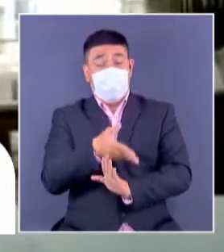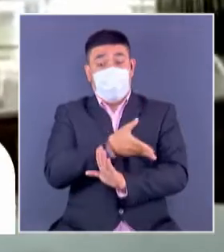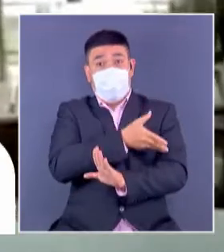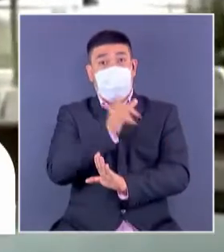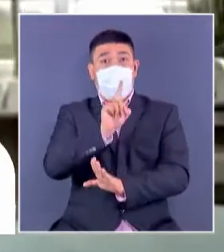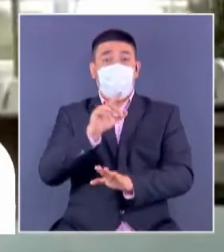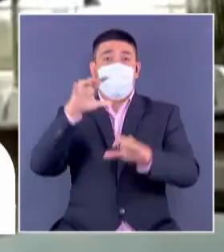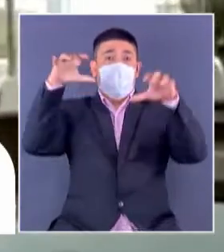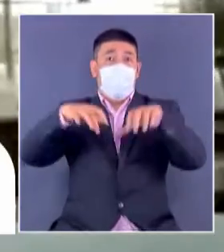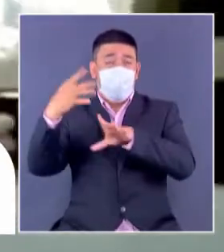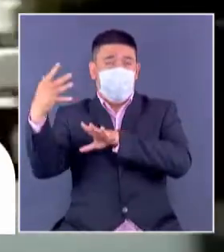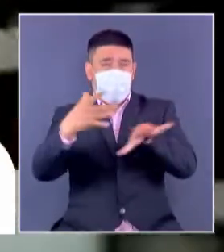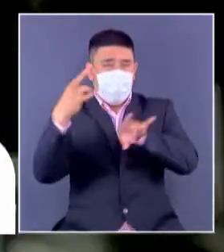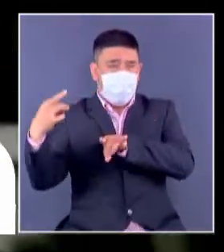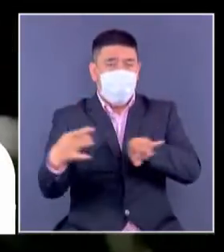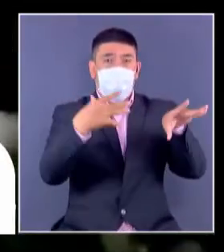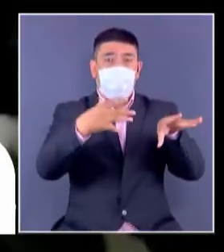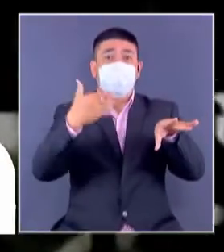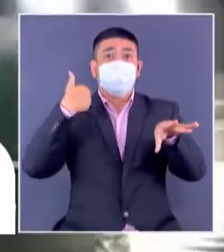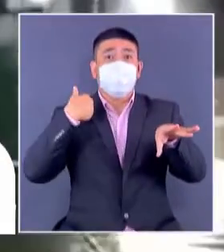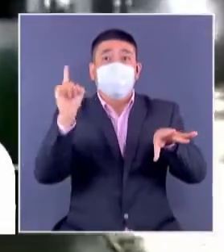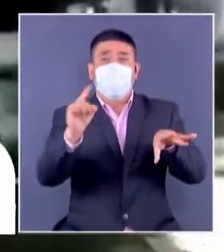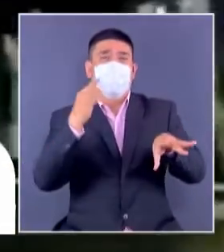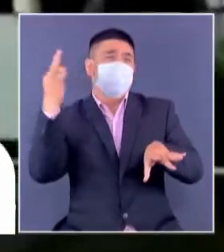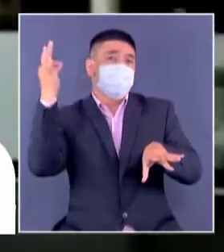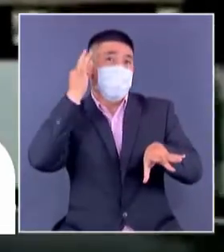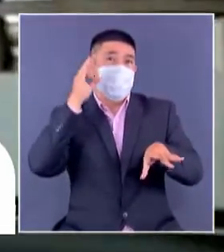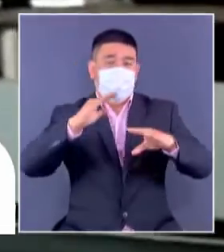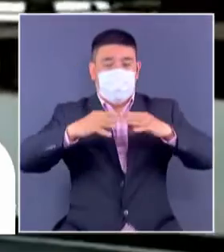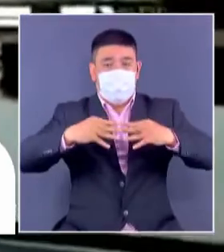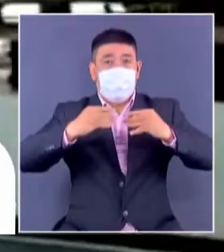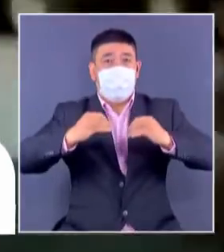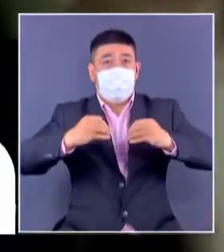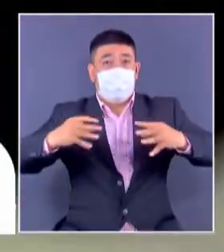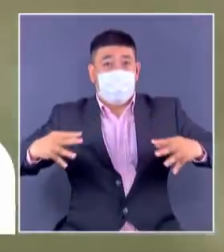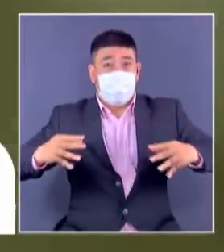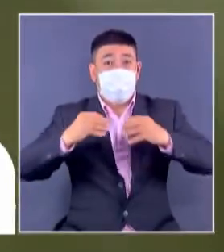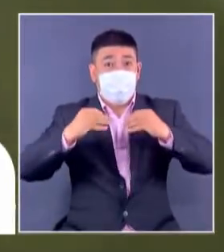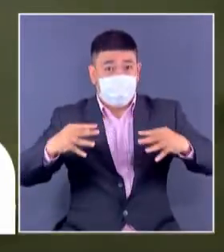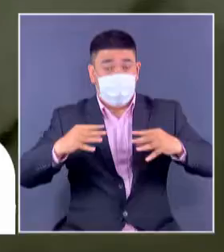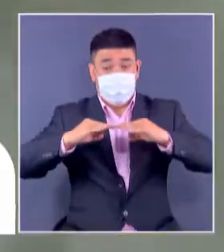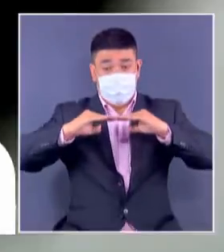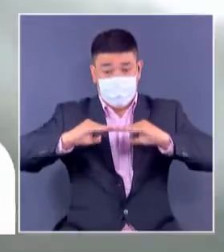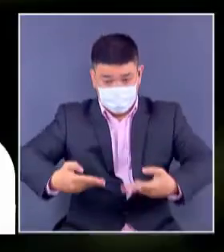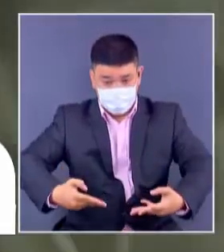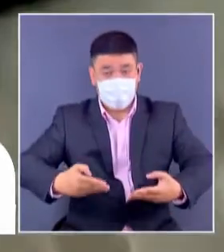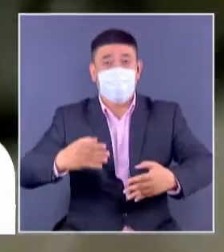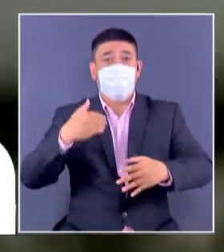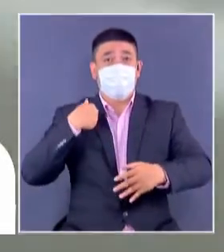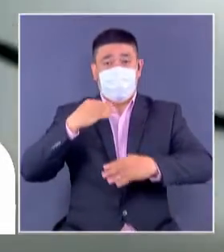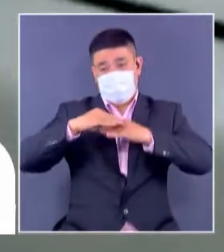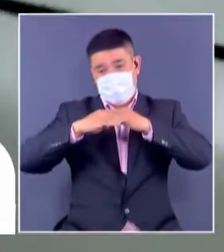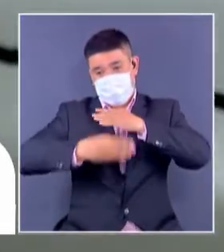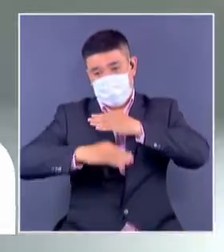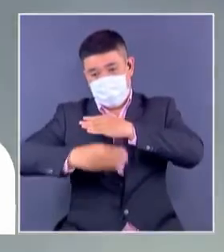เหตุเนี่ยมีฝนตกแล้วก็มีลมกระโชกแรงนะครับก่อนที่จะได้ยินเสียงตัวอาคารเนี่ยมันดังขึ้นมาหลังจากนั้นเสร็จหลังคามันก็เริ่มร่วงลงม